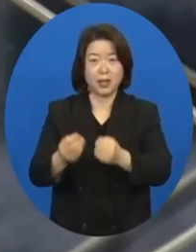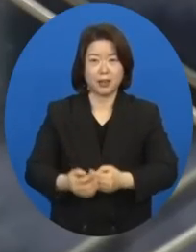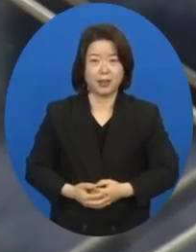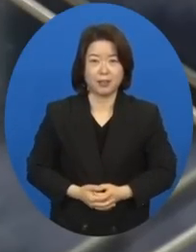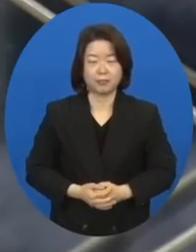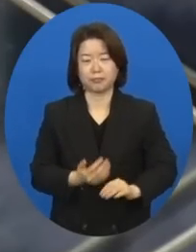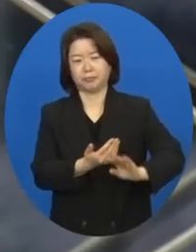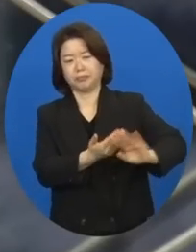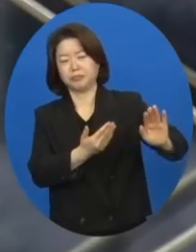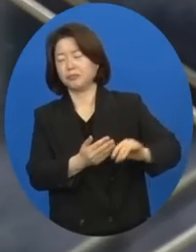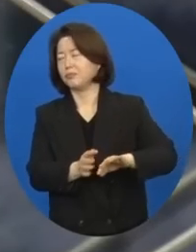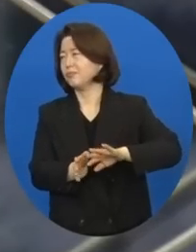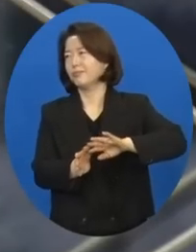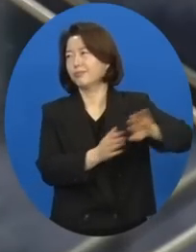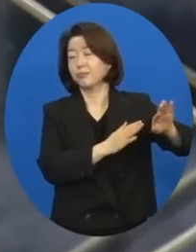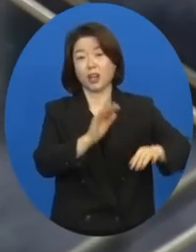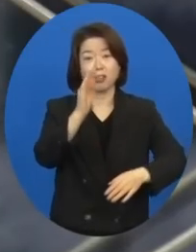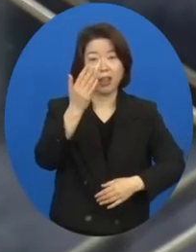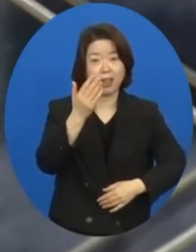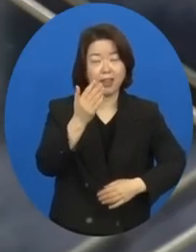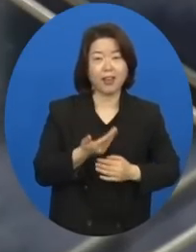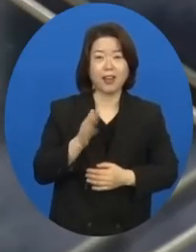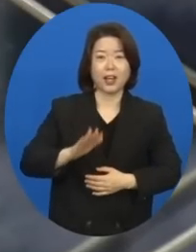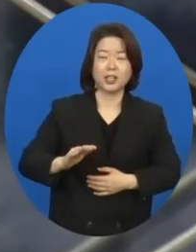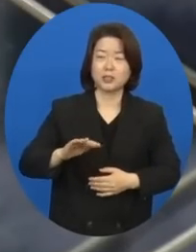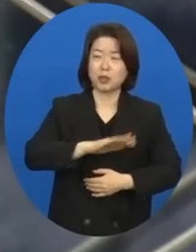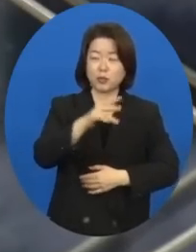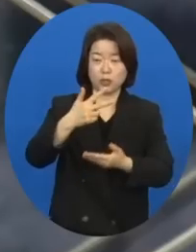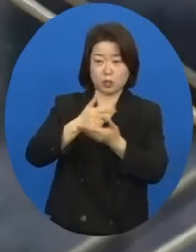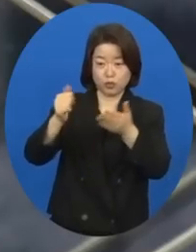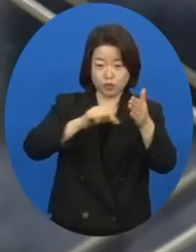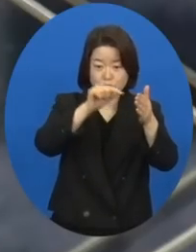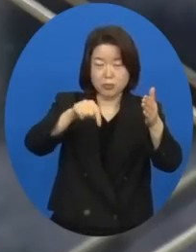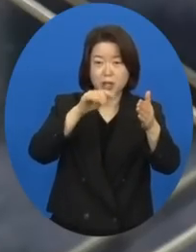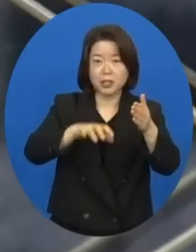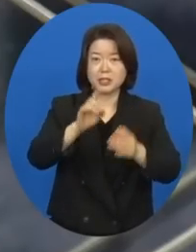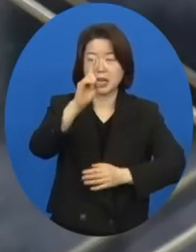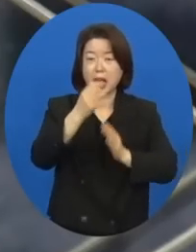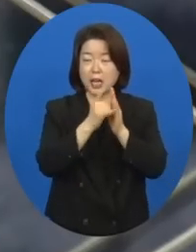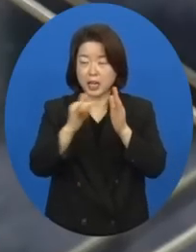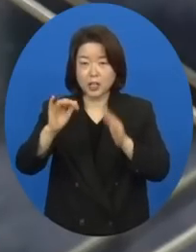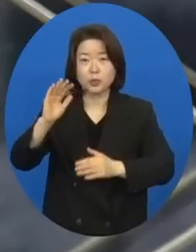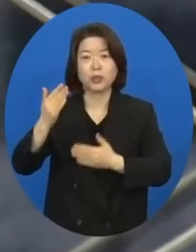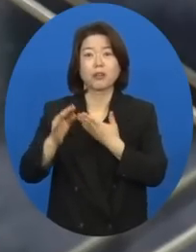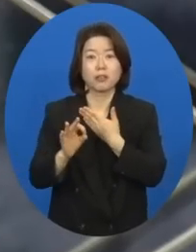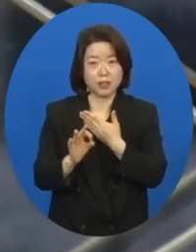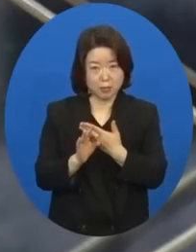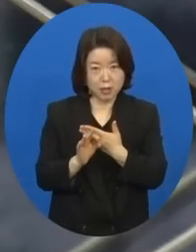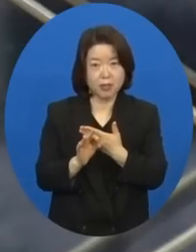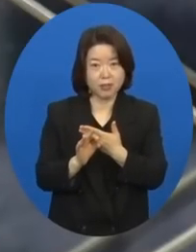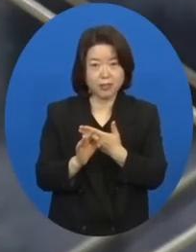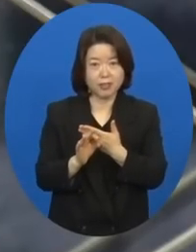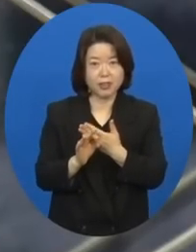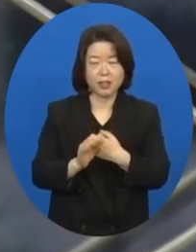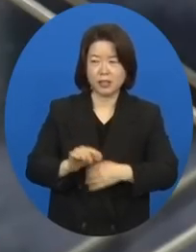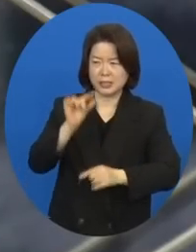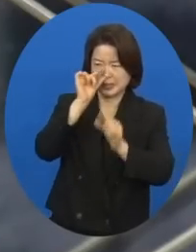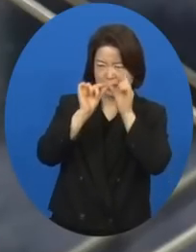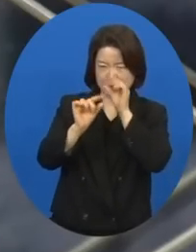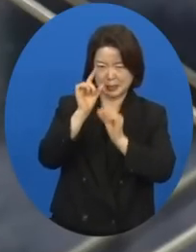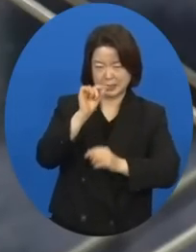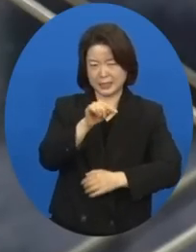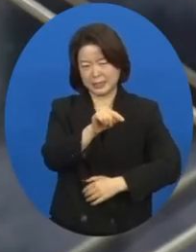남이라면 무시하면 그만이지만 우리가 주님 안에서 한 가족이 되었기 때문에 가시 같은